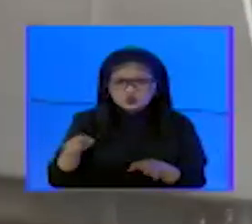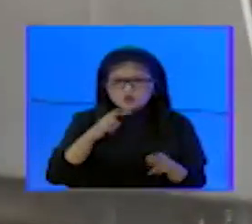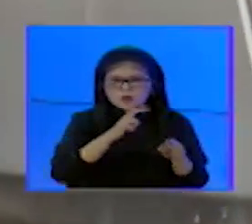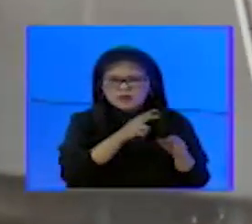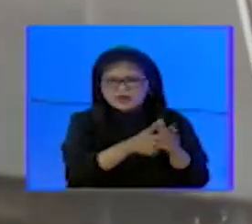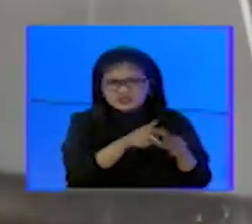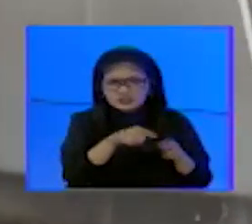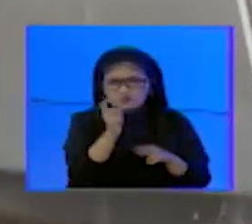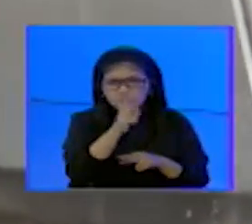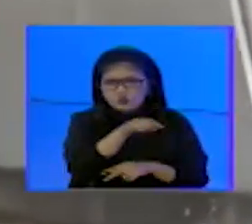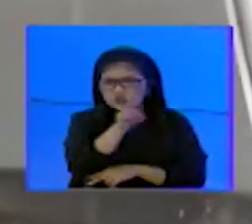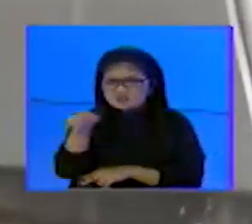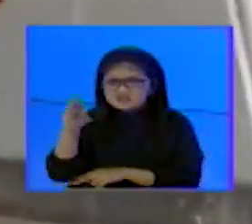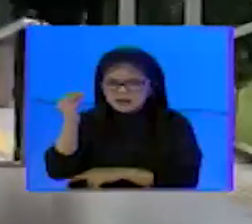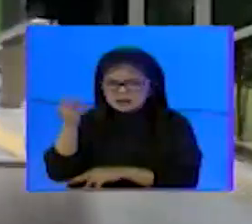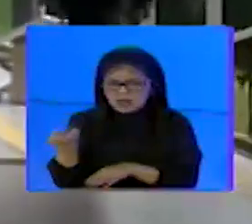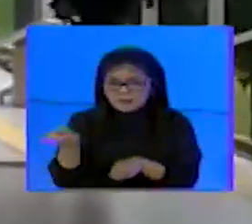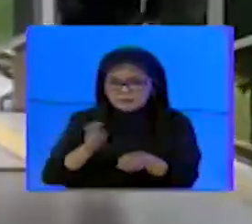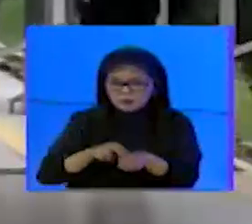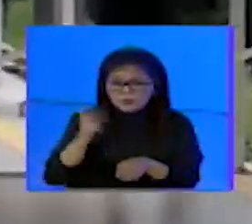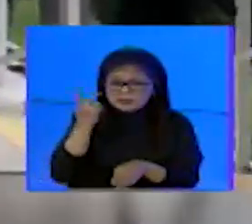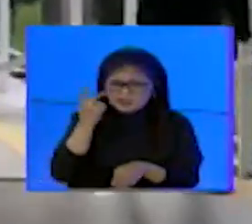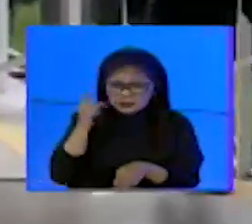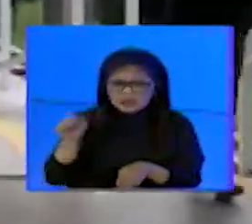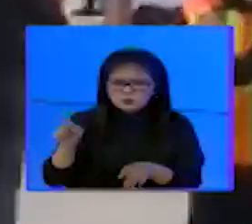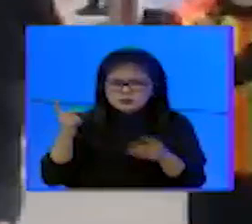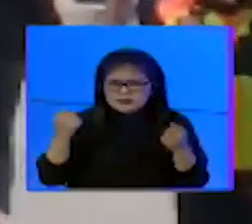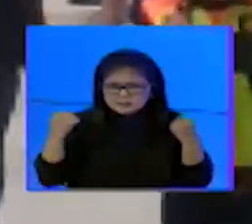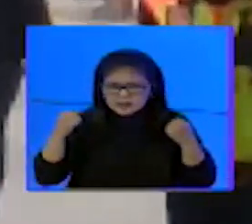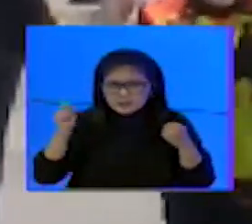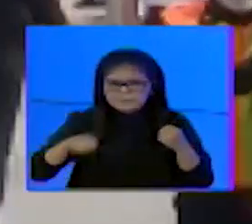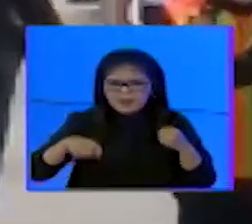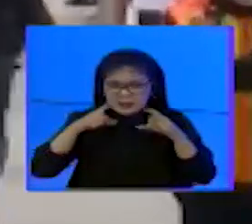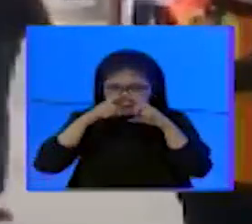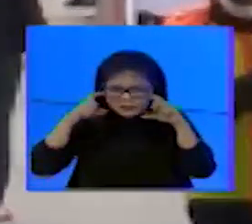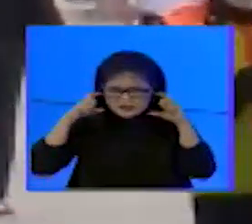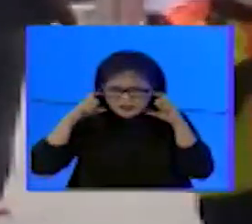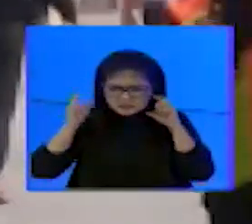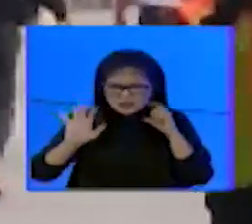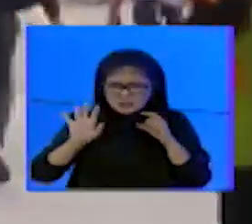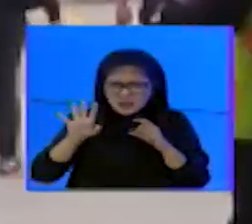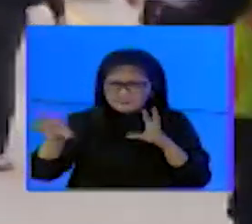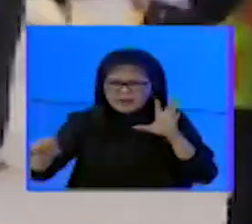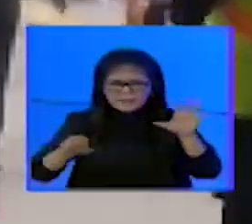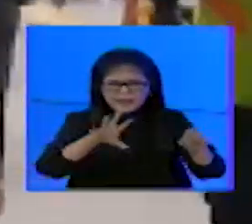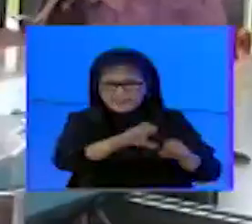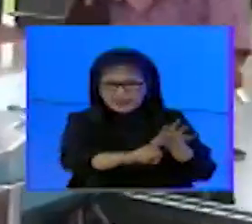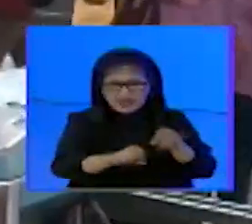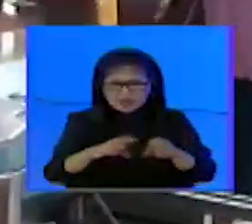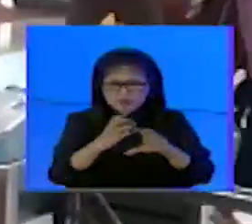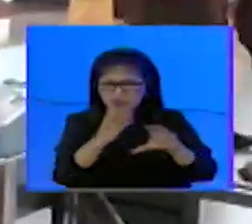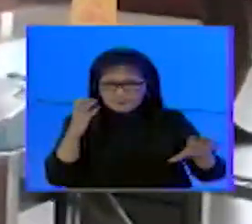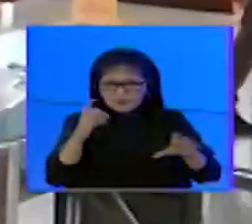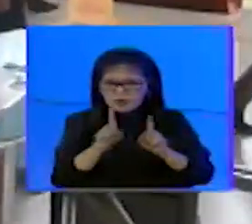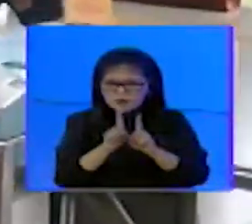terutama penumpang KRL diimbau menjaga kesehatan diri dengan mengenakan masker, tidak menyentuh bagian kereta sembarangan dan menjaga jarak fisik